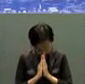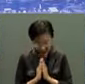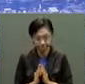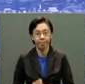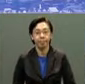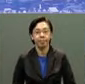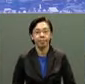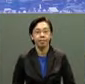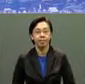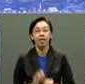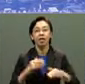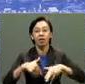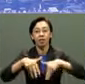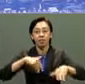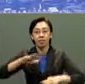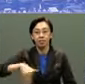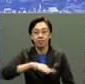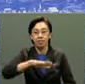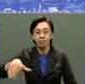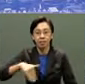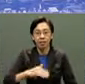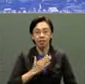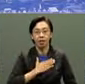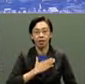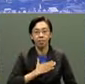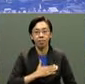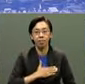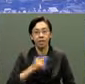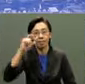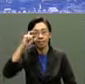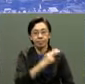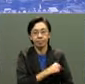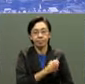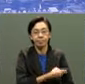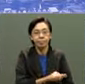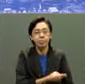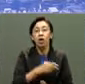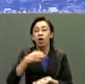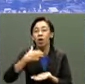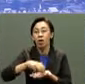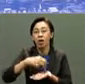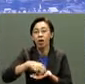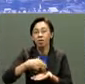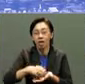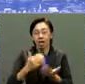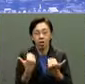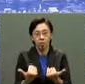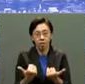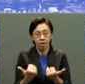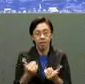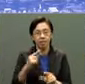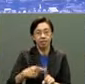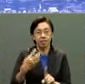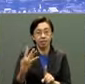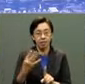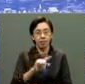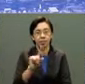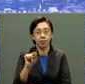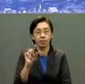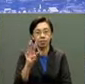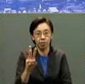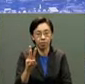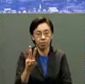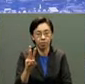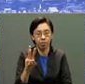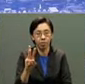ครับสวัสดีครับพี่น้องประชาชนครับผมนายแพทย์ทวีสินวิษณุโยธินนะครับขอรายงานตัวประจำวันที่26เมษายนของ